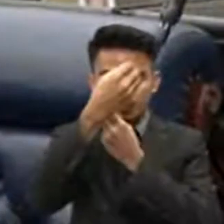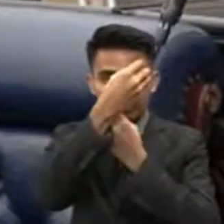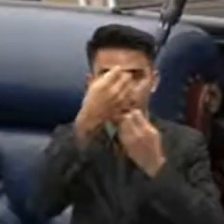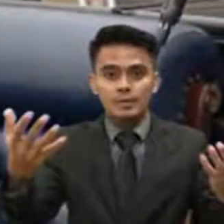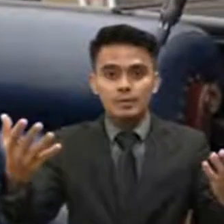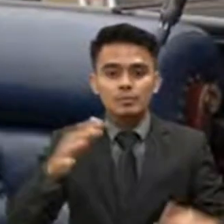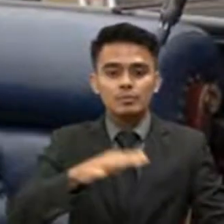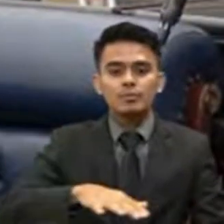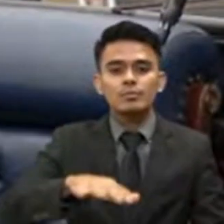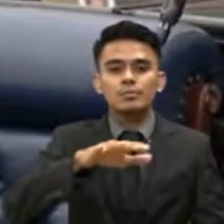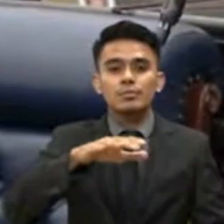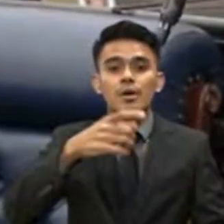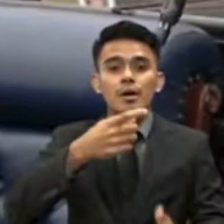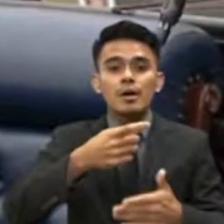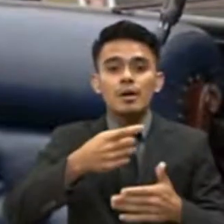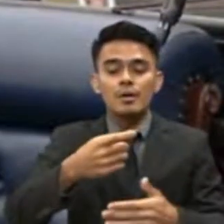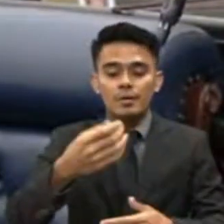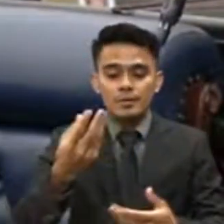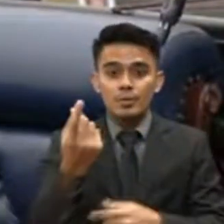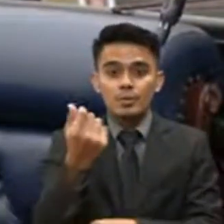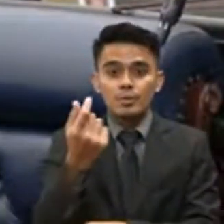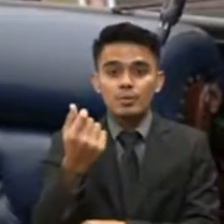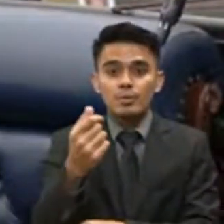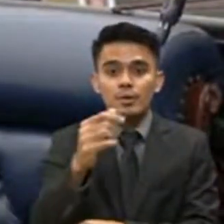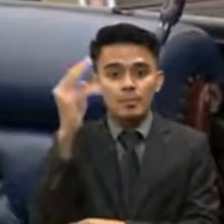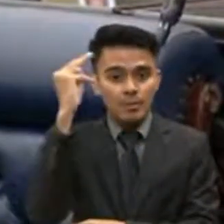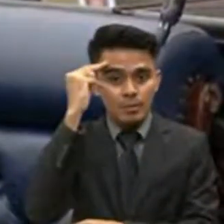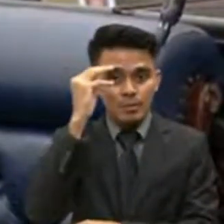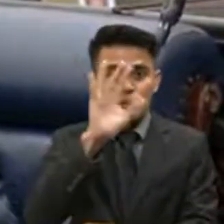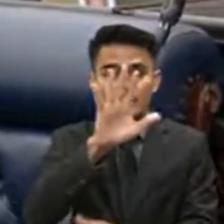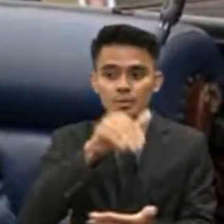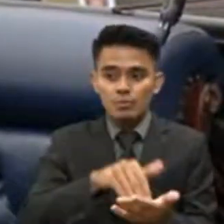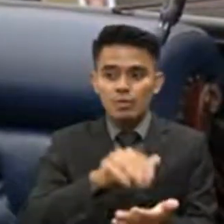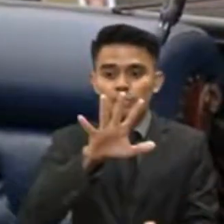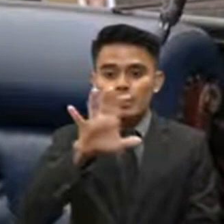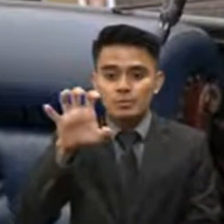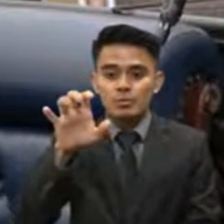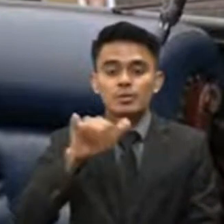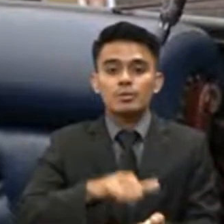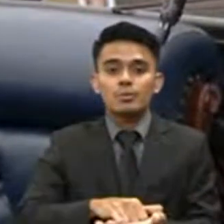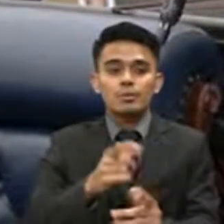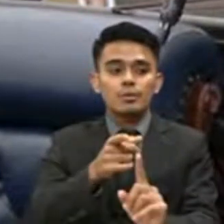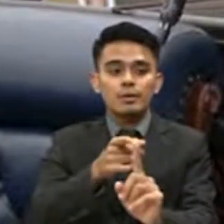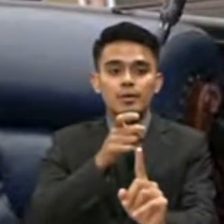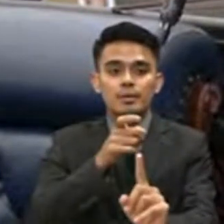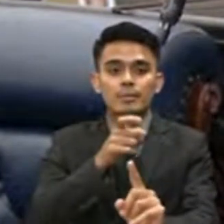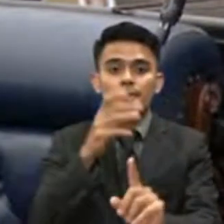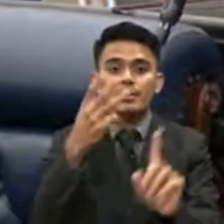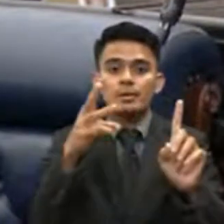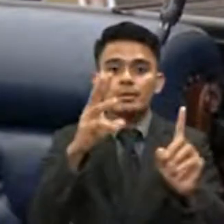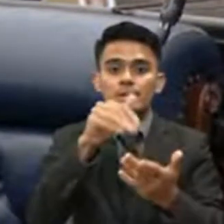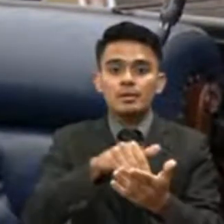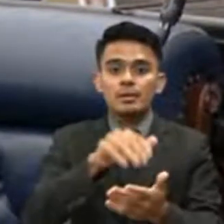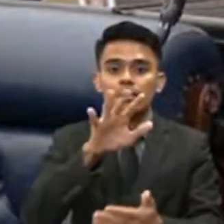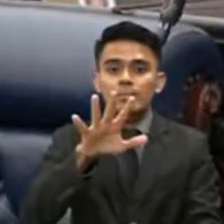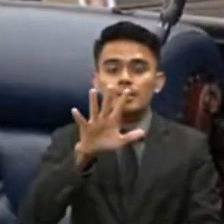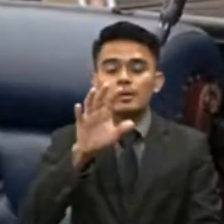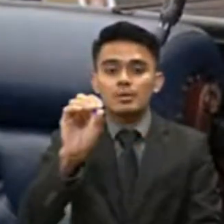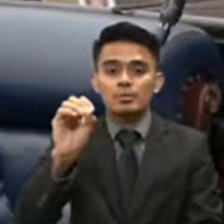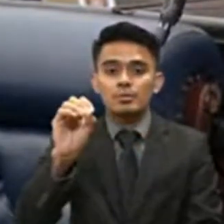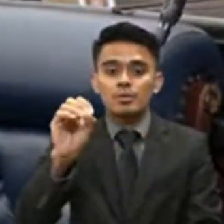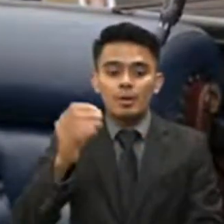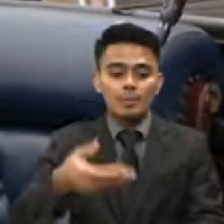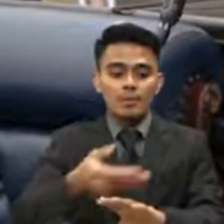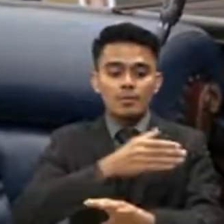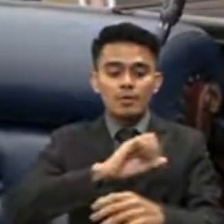untuk kaum Melayu ialah 5500 itu daripada 16.500 belum